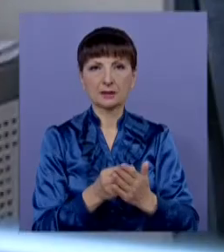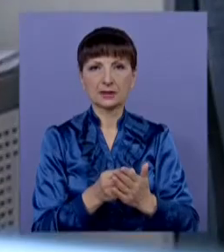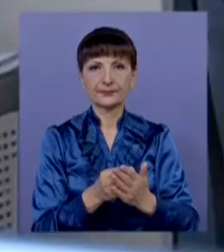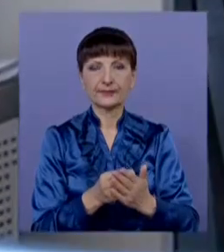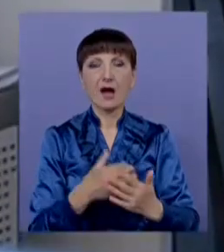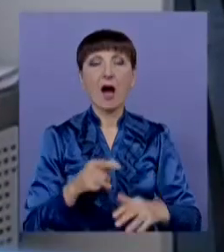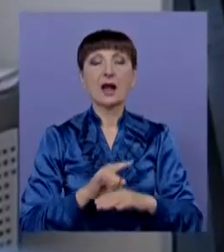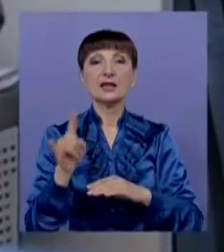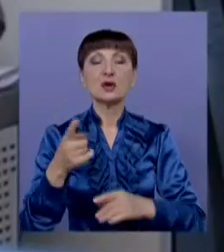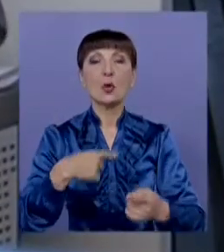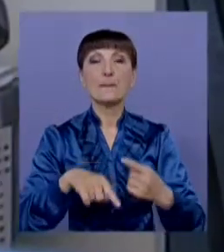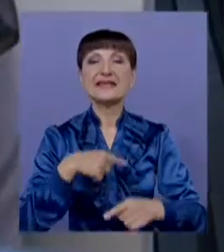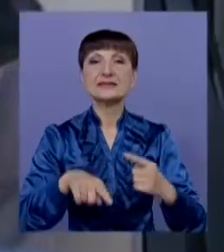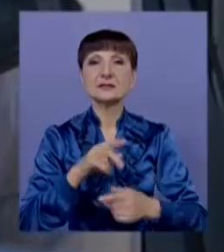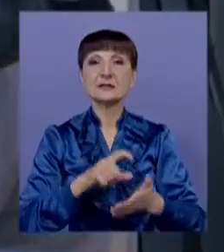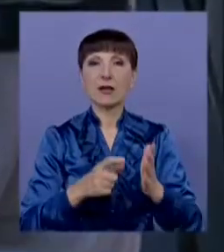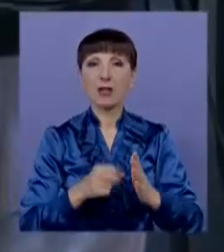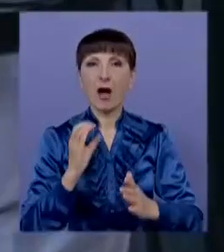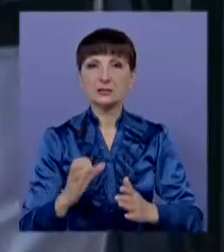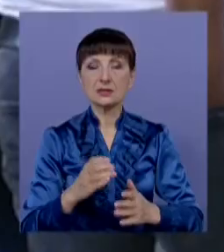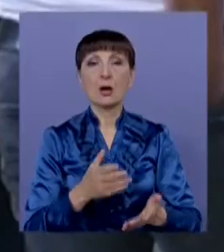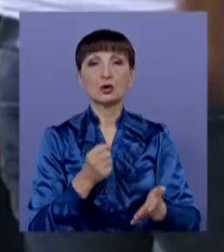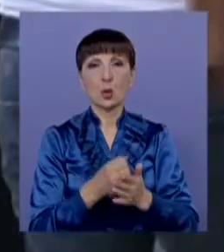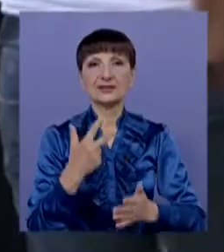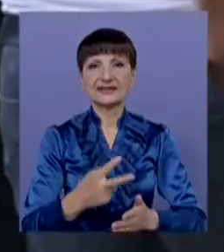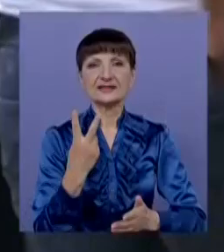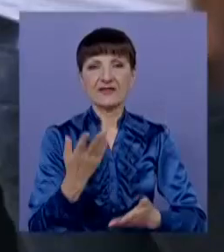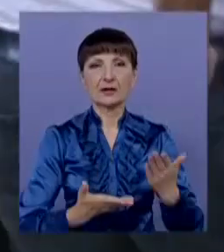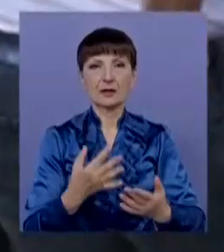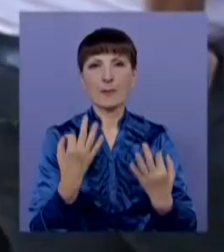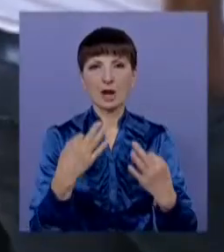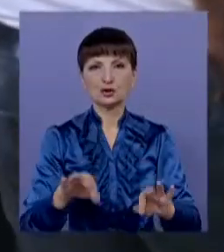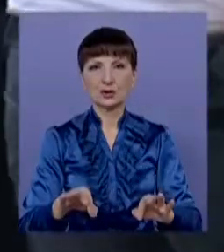потребует доплату. А летающим бизнес-классом разрешается перевозить до 32 килограмм.